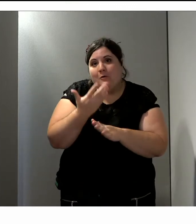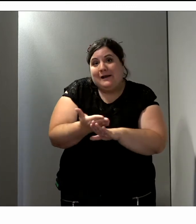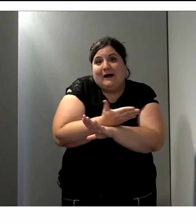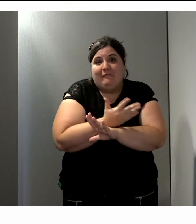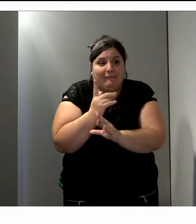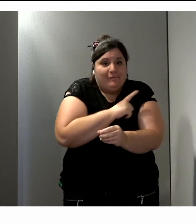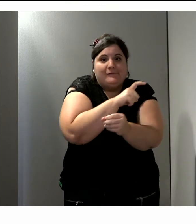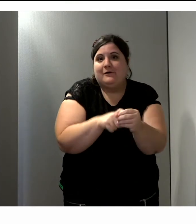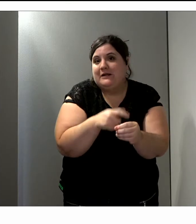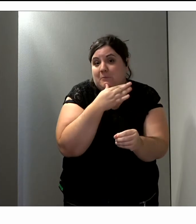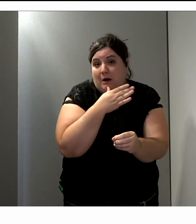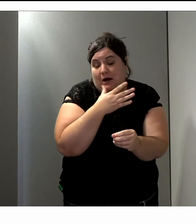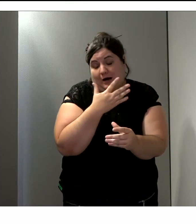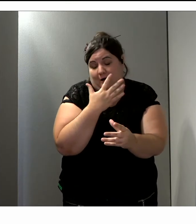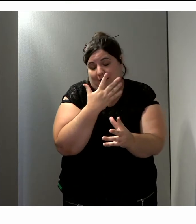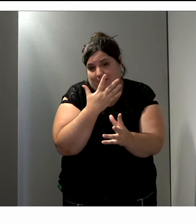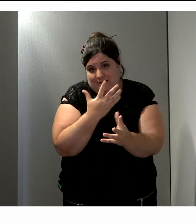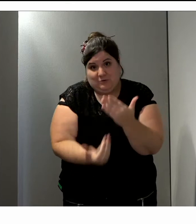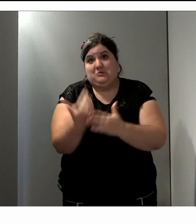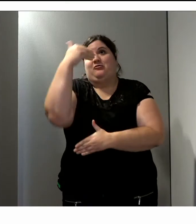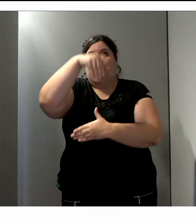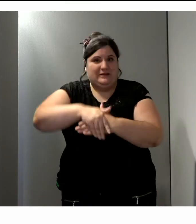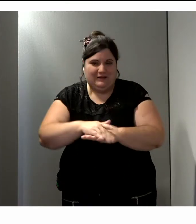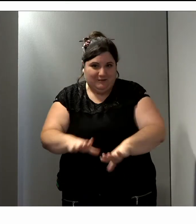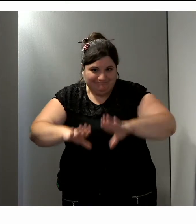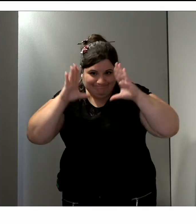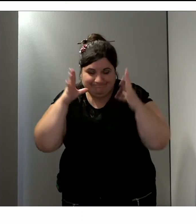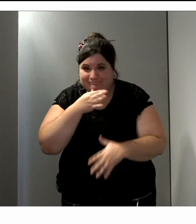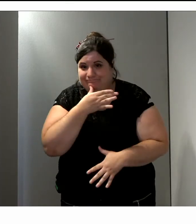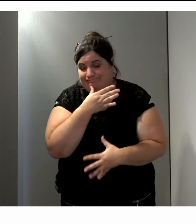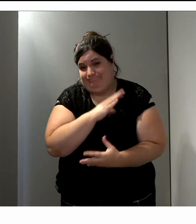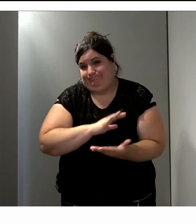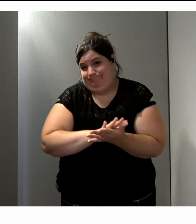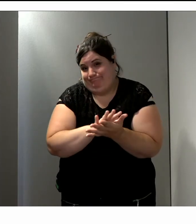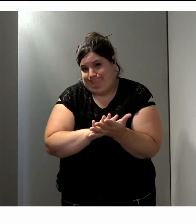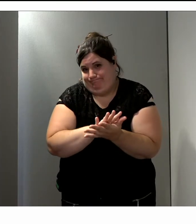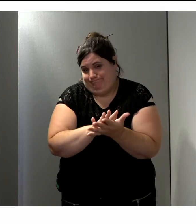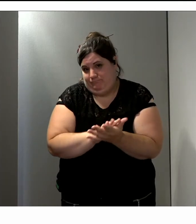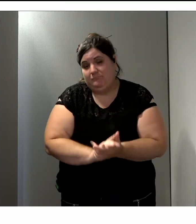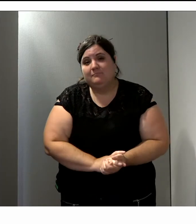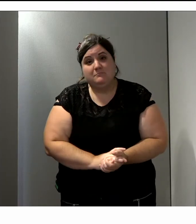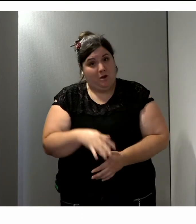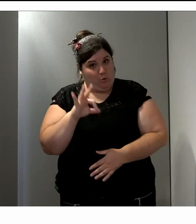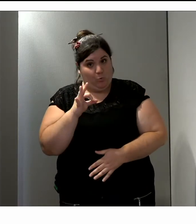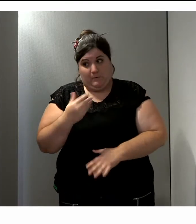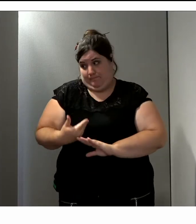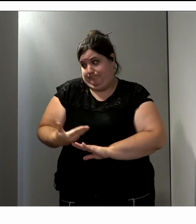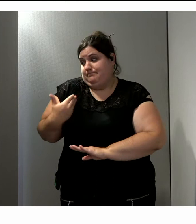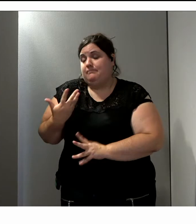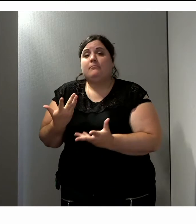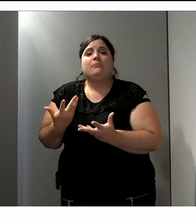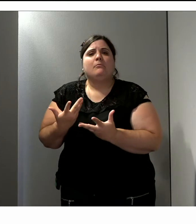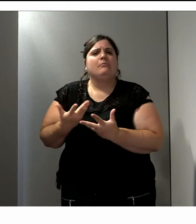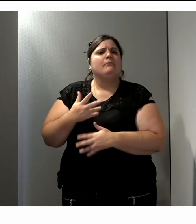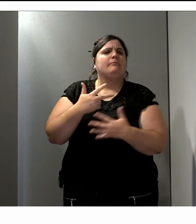avant et pour participer toute la journée avec vous. Et c'est vrai, j'ai été le rapporteur pour